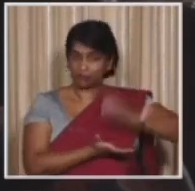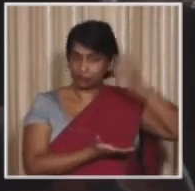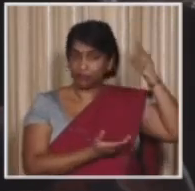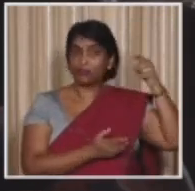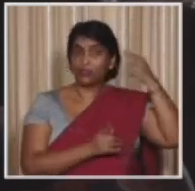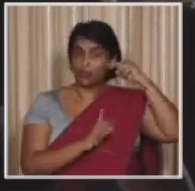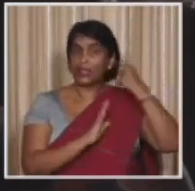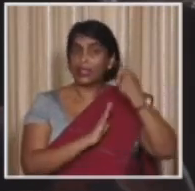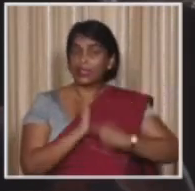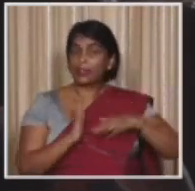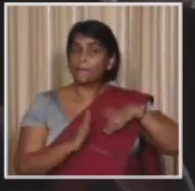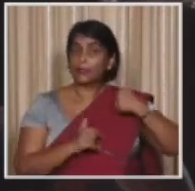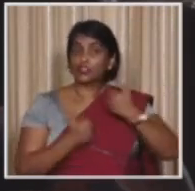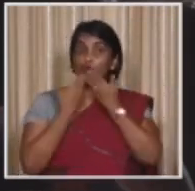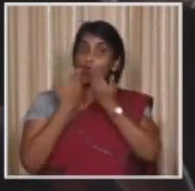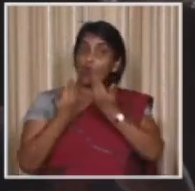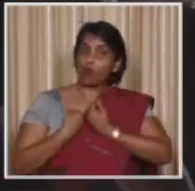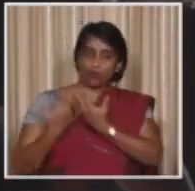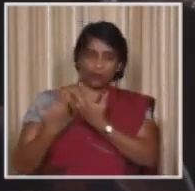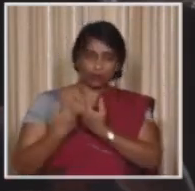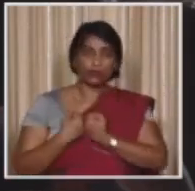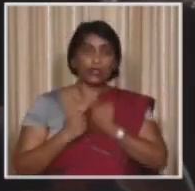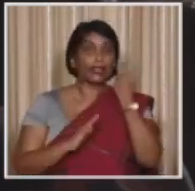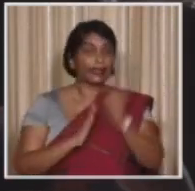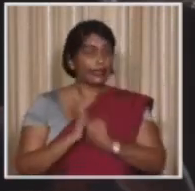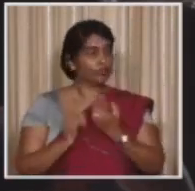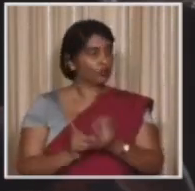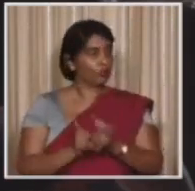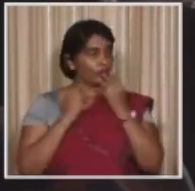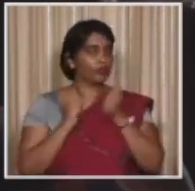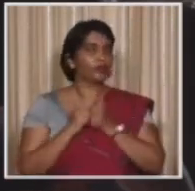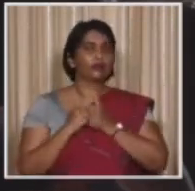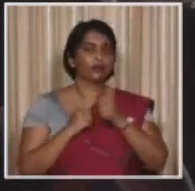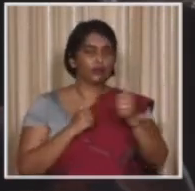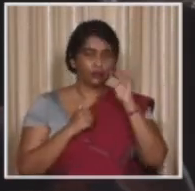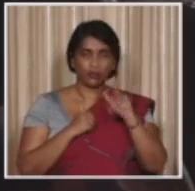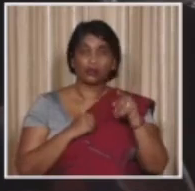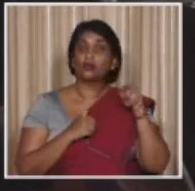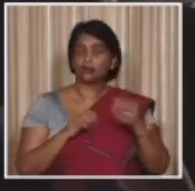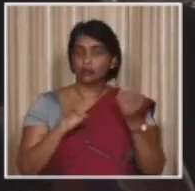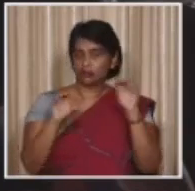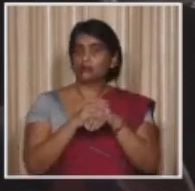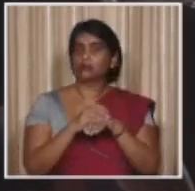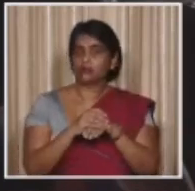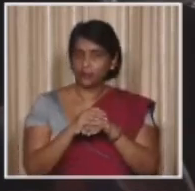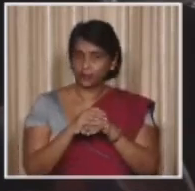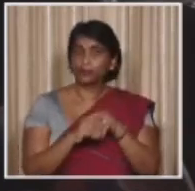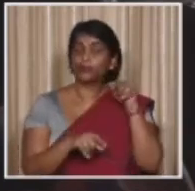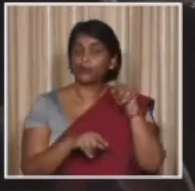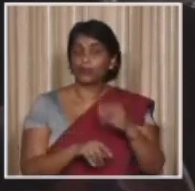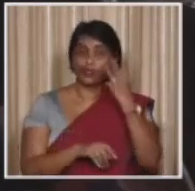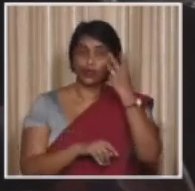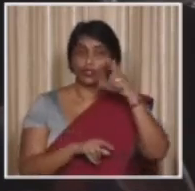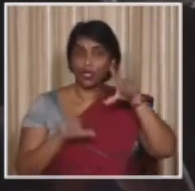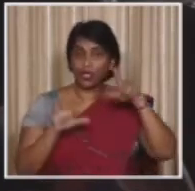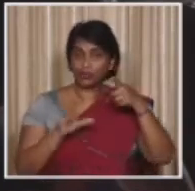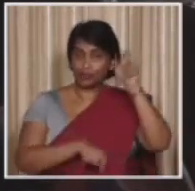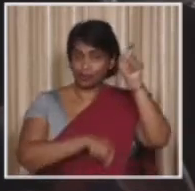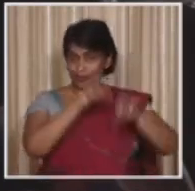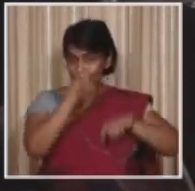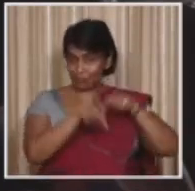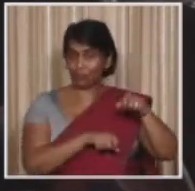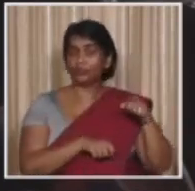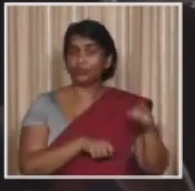සම්බන්ධව නීතිපතිවරයාගේ උපදෙස් ලබාගෙන නීතියානුකූලව කටයුතු කරන්නට මැදිහත් වෙලා මේ 3700ක් වෙච්ච